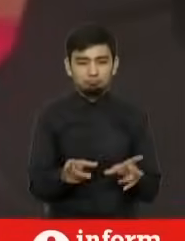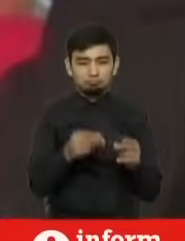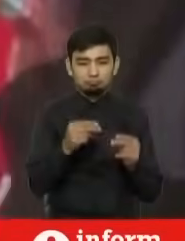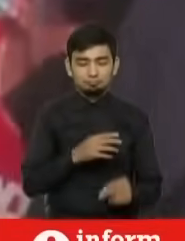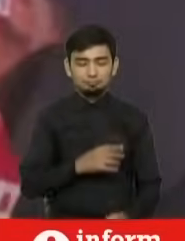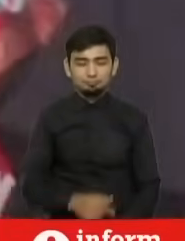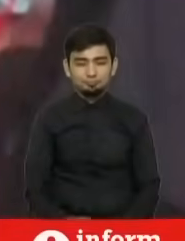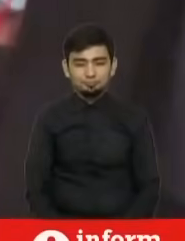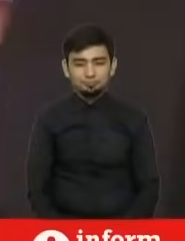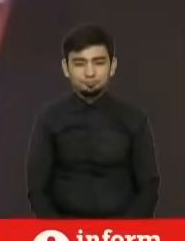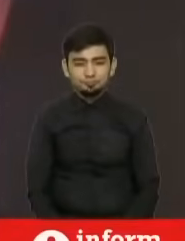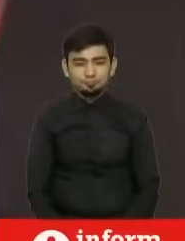Меньшова информбюро